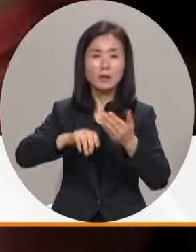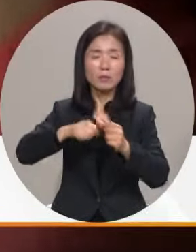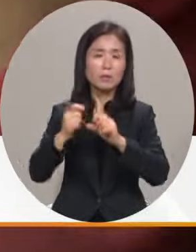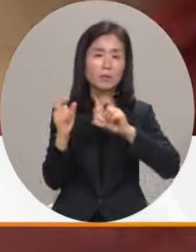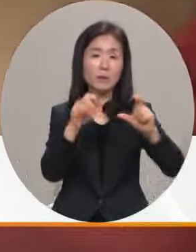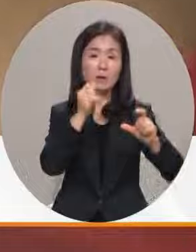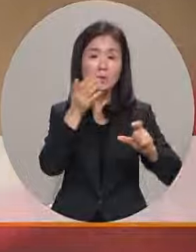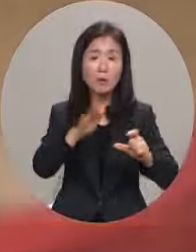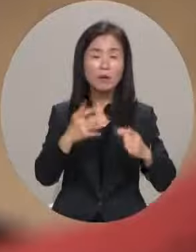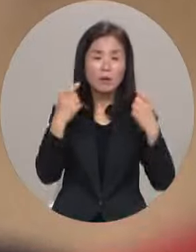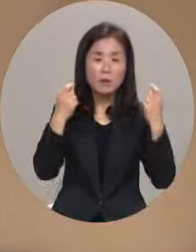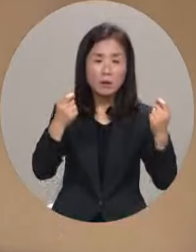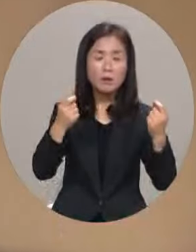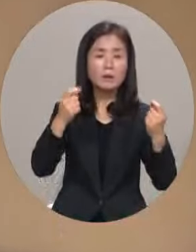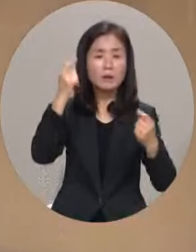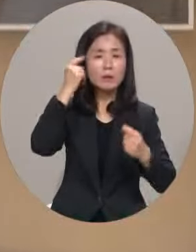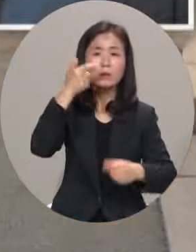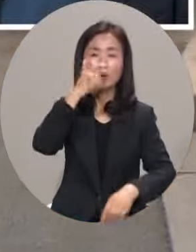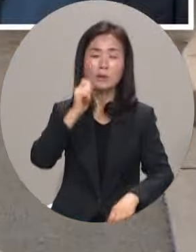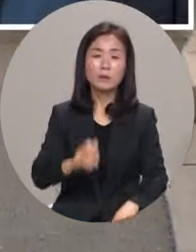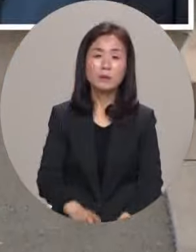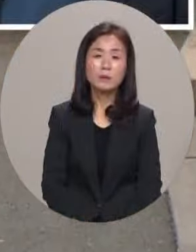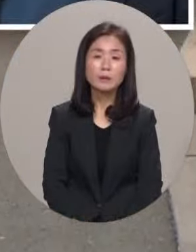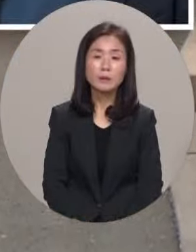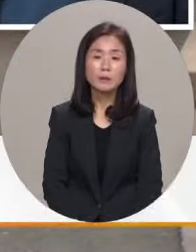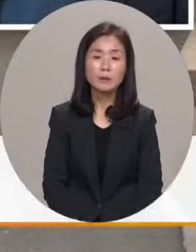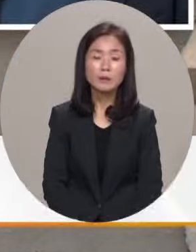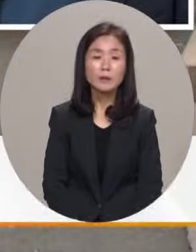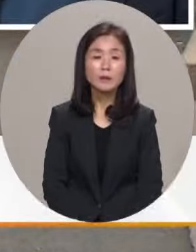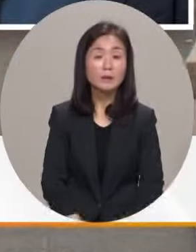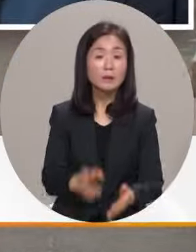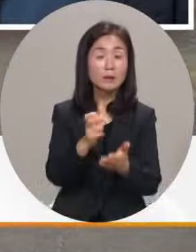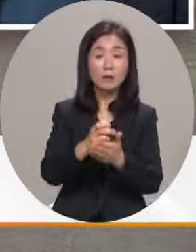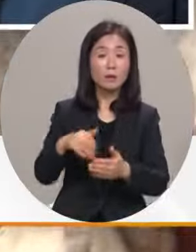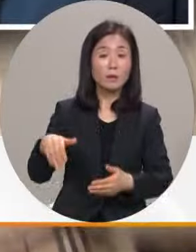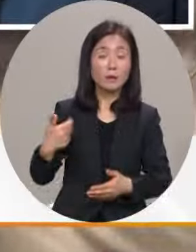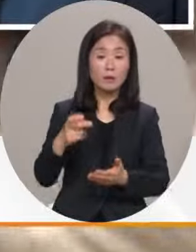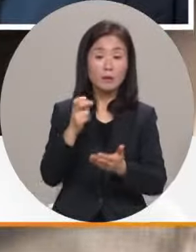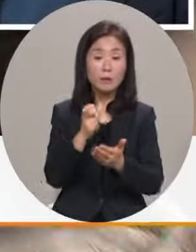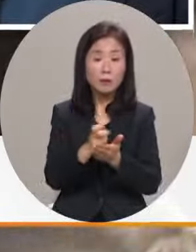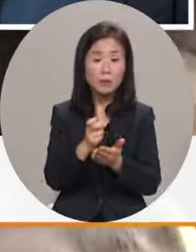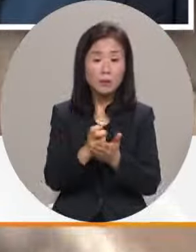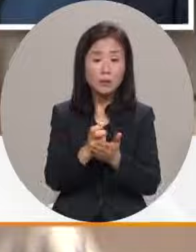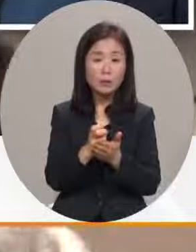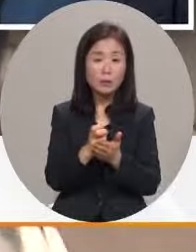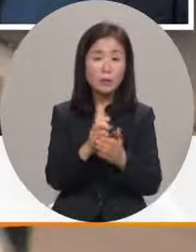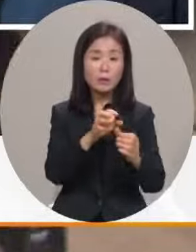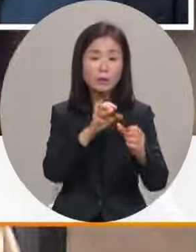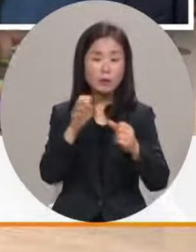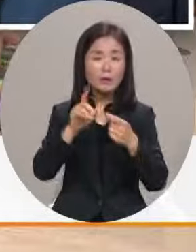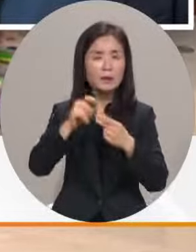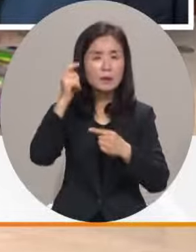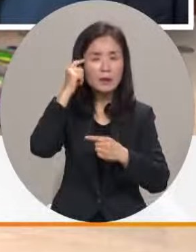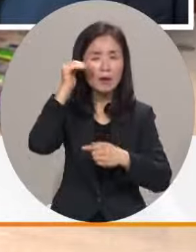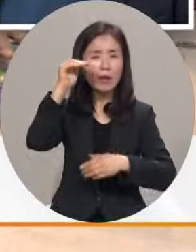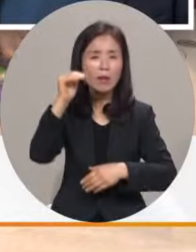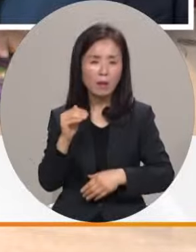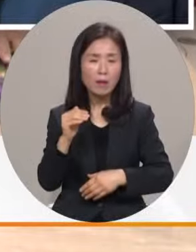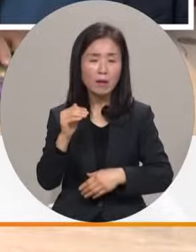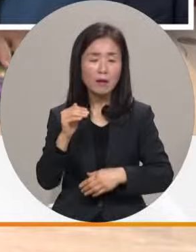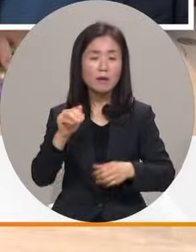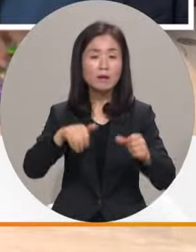인식은 여전히 부족한 실정입니다 제도를 모른다거나 아니면 제도 활용에 대한 인식 수준이 굉장히 낮은 상황이 결국 이제